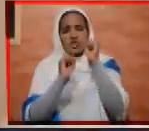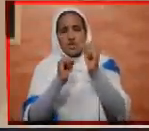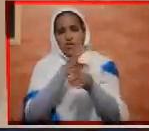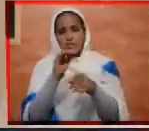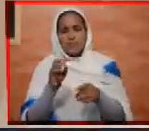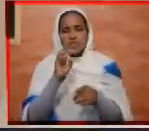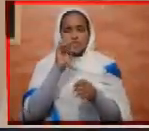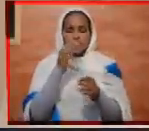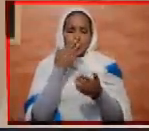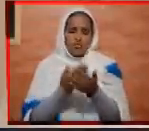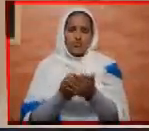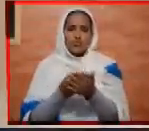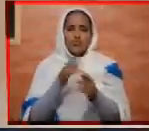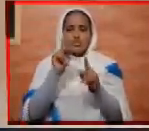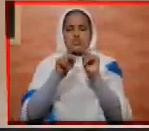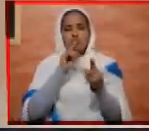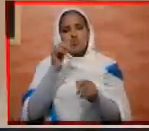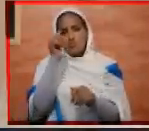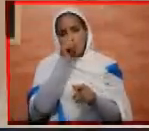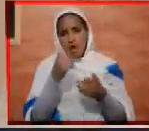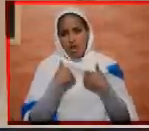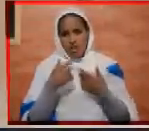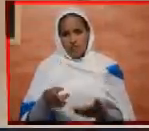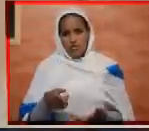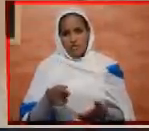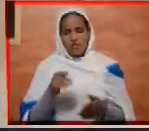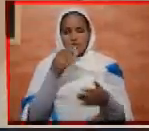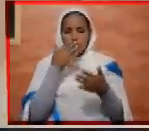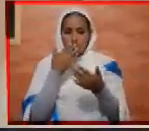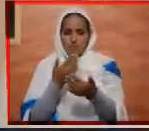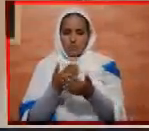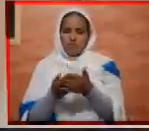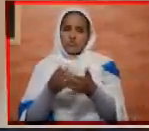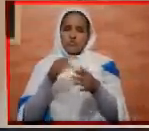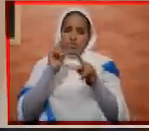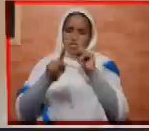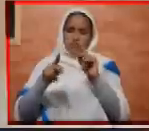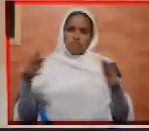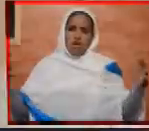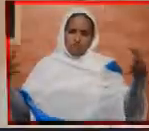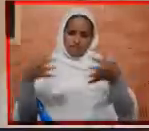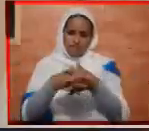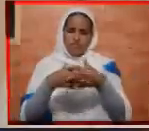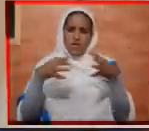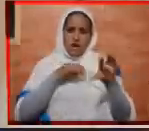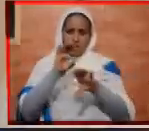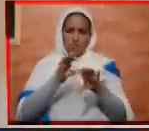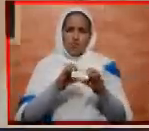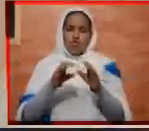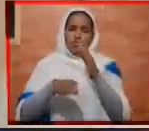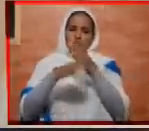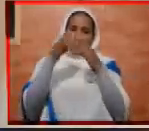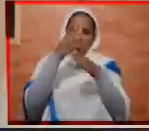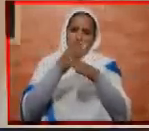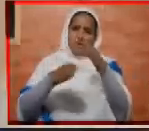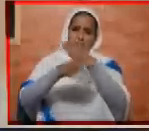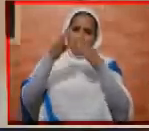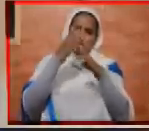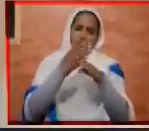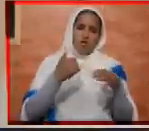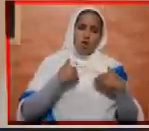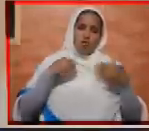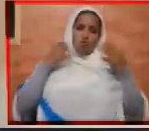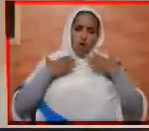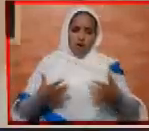በትክክል በስርዓት እንዲስተዳደሩ ለምሳሌ ያቋቋሙ የድጓው፣ የቀኔው፣